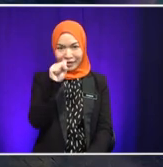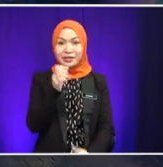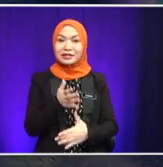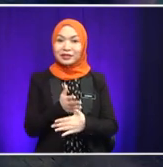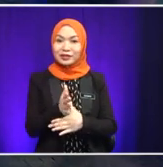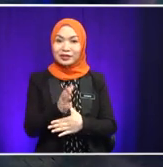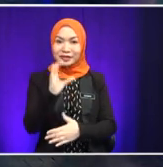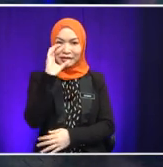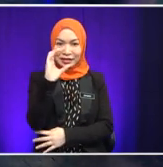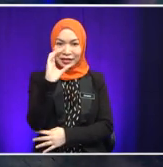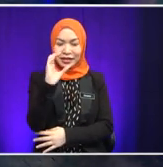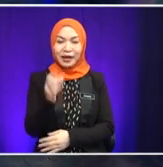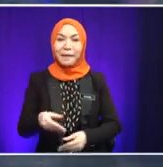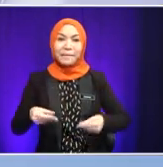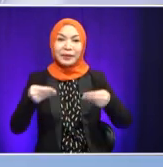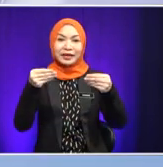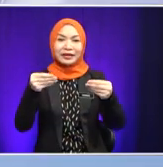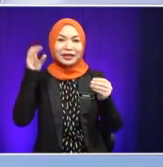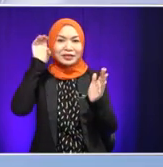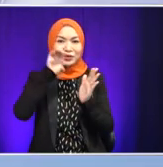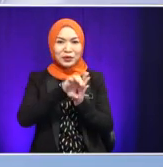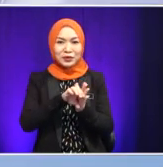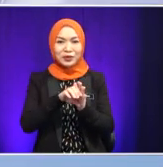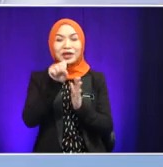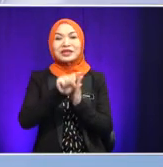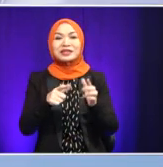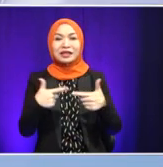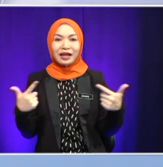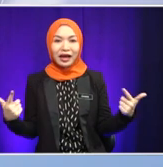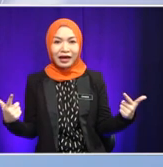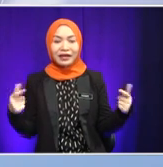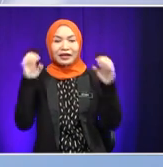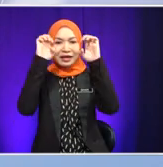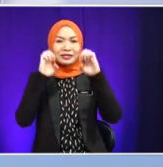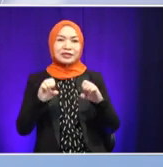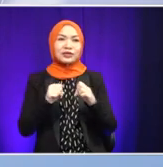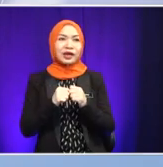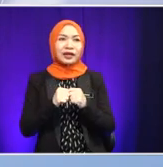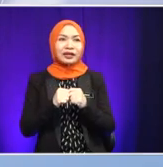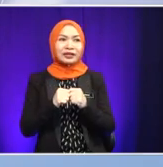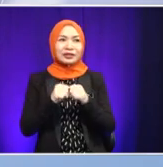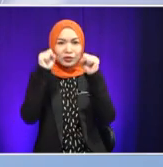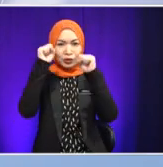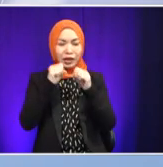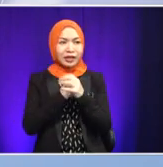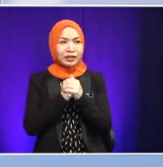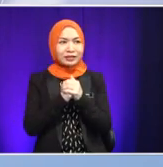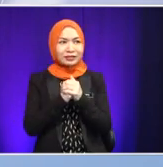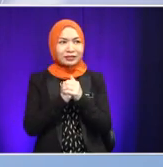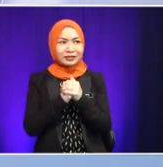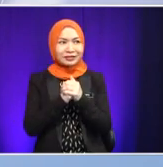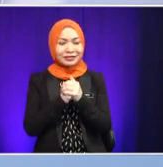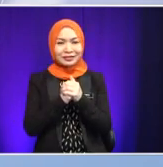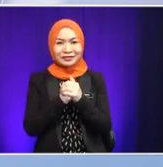Berikan contoh selain sukanya boleh menggerakkan perpaduan kaum siapa cepat dia dapat Siapa jawab